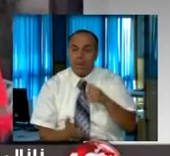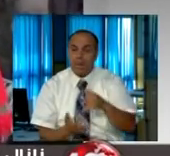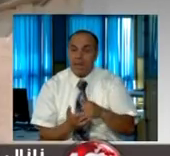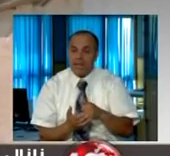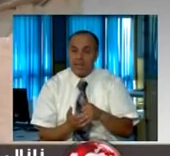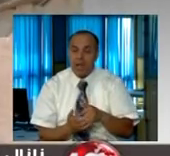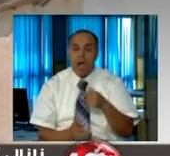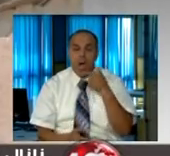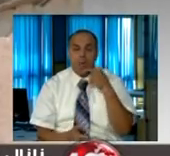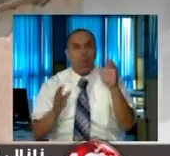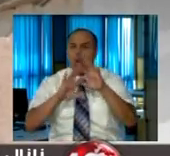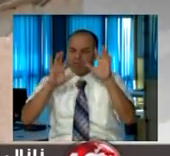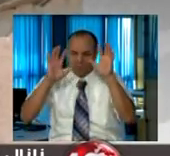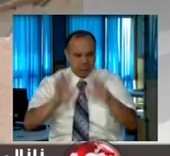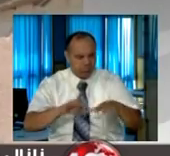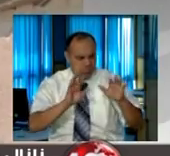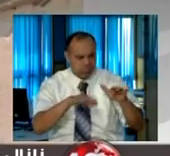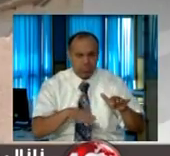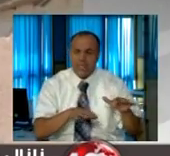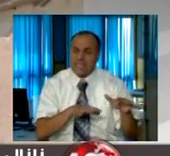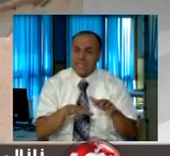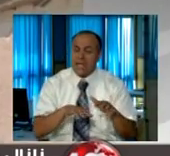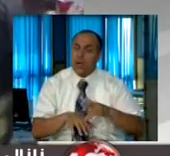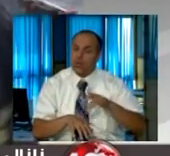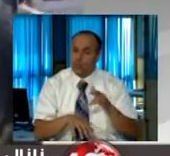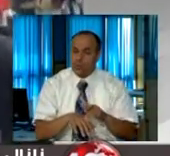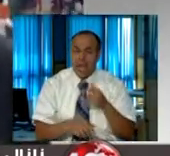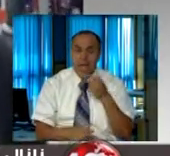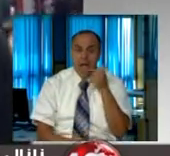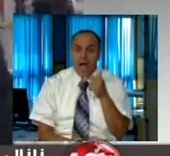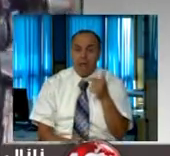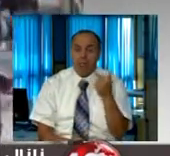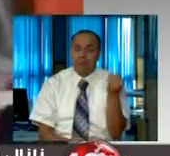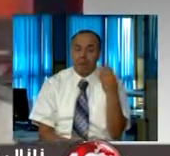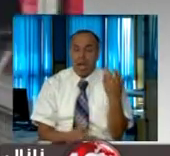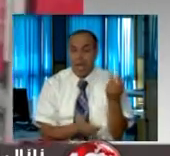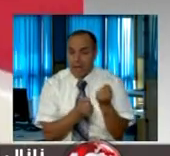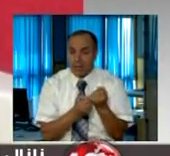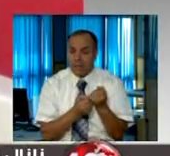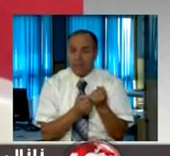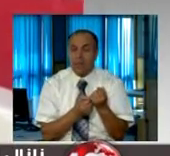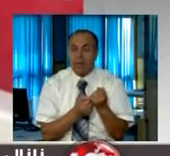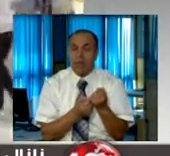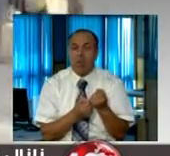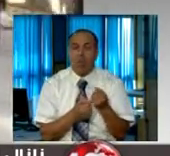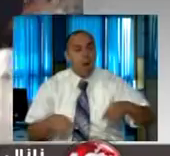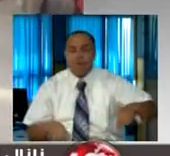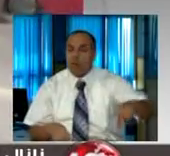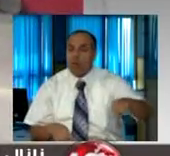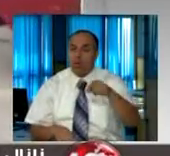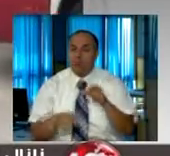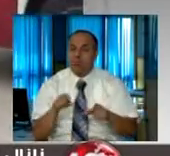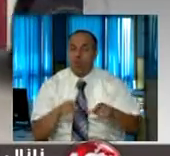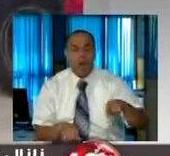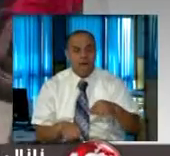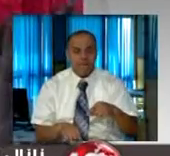نصف بلدته قد دمر، كما خلف الزلزال الذي هرع على إثره فرق الإنقاذ خلف حالة من الرعب في صفوف